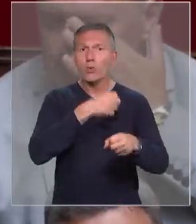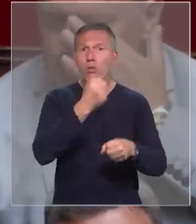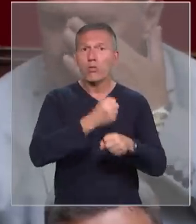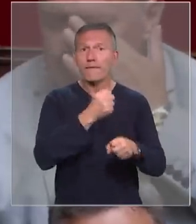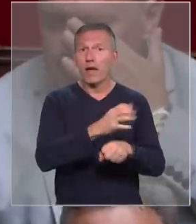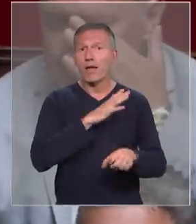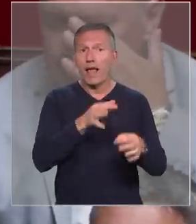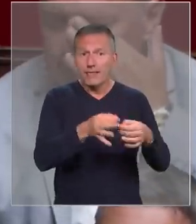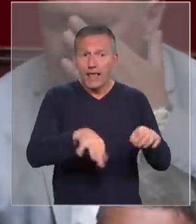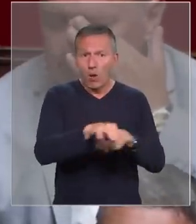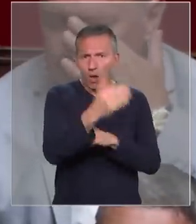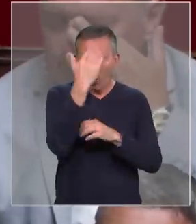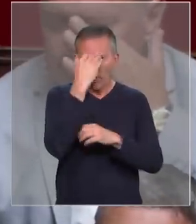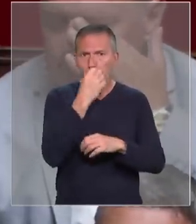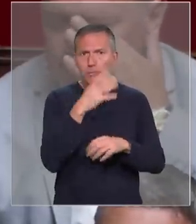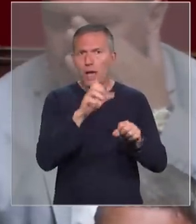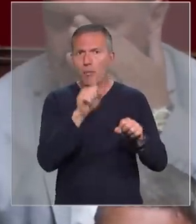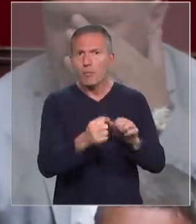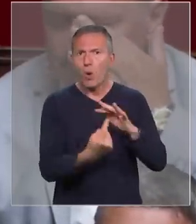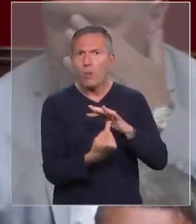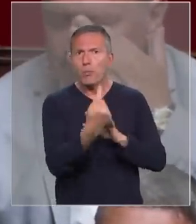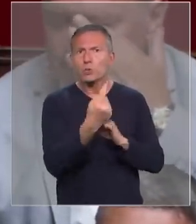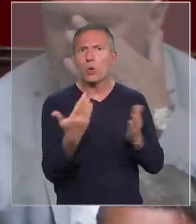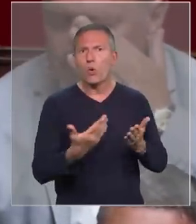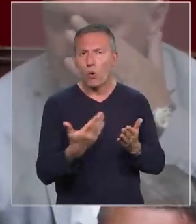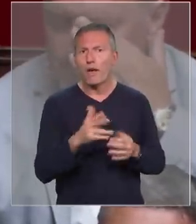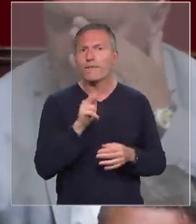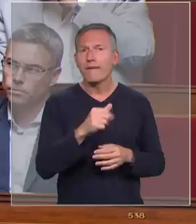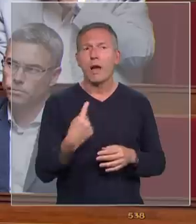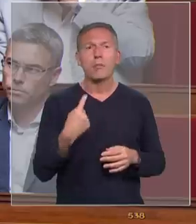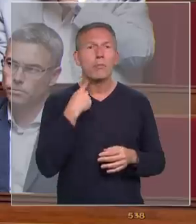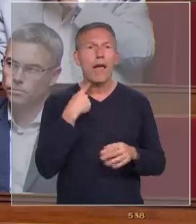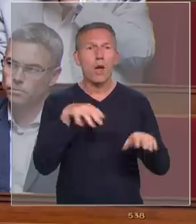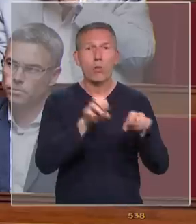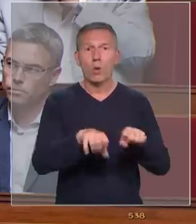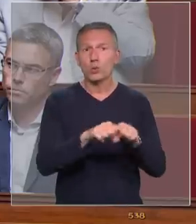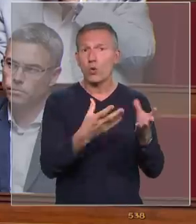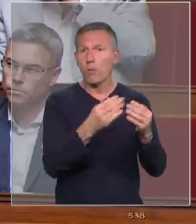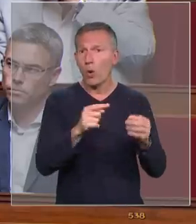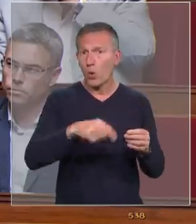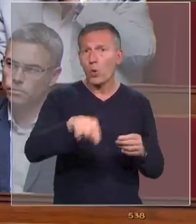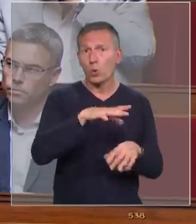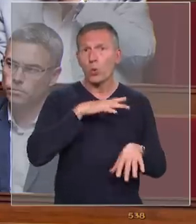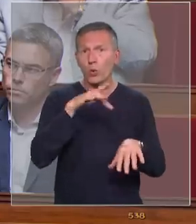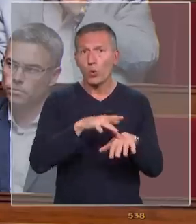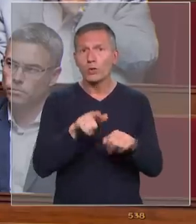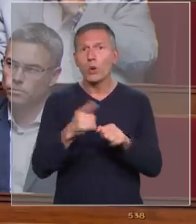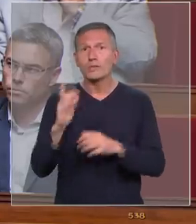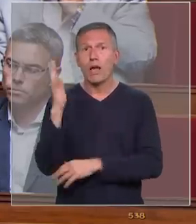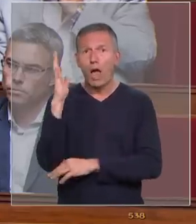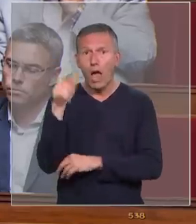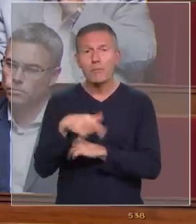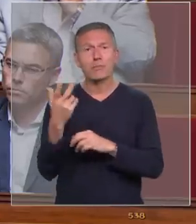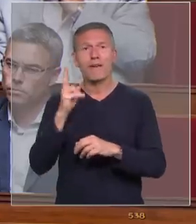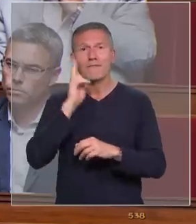connaissent leur terroir et savent ce qu'il y est possible d'y faire. Il y aura des pertes de production pour de nombreuses cultures. Pour la boriculture et la